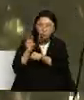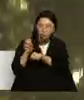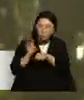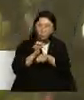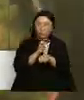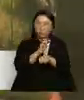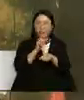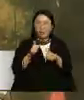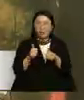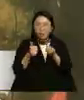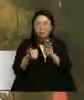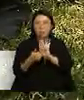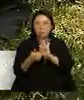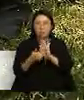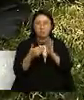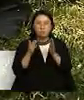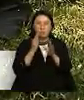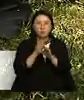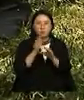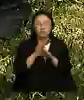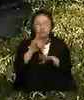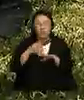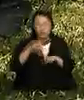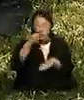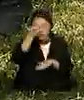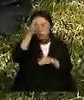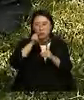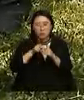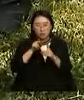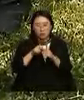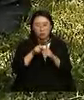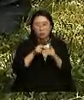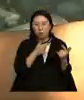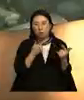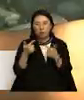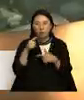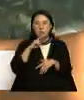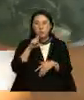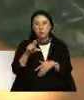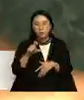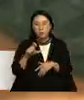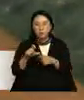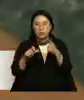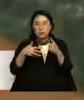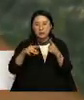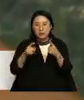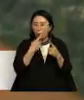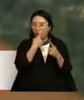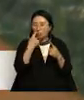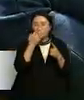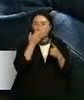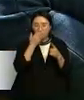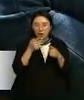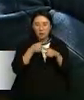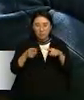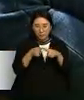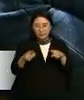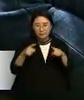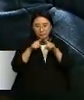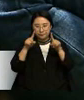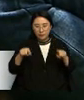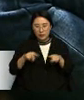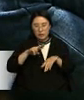총력을 기울이고 있습니다 남양주 농업 기술 센터 역시 15분만에 1차 확인이 가능한 진단 키트 를 도입해